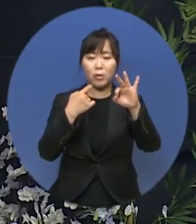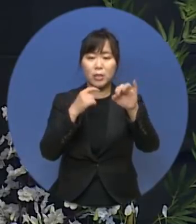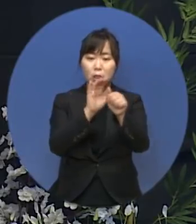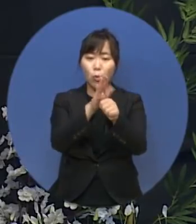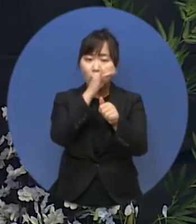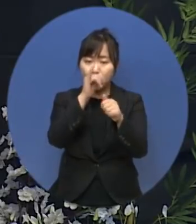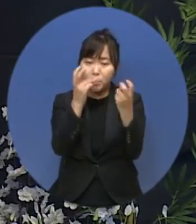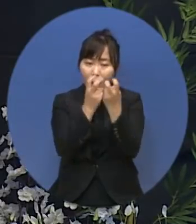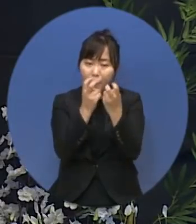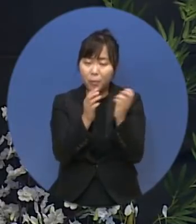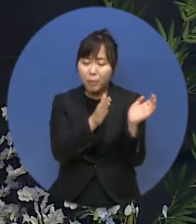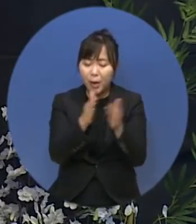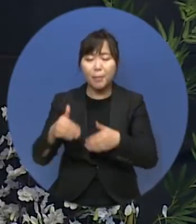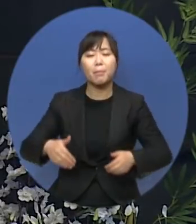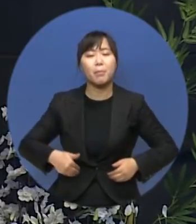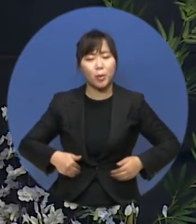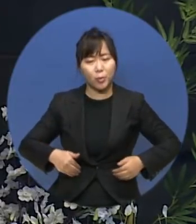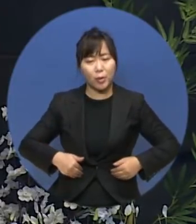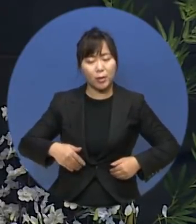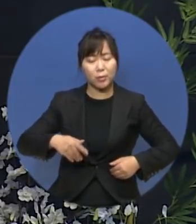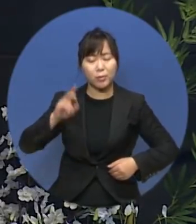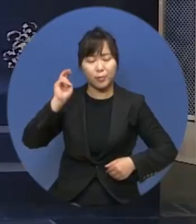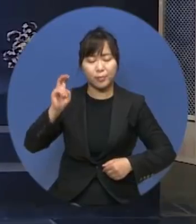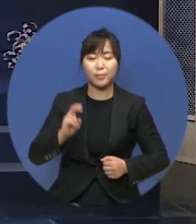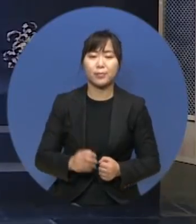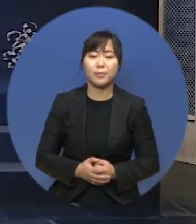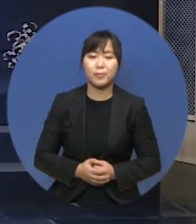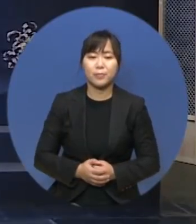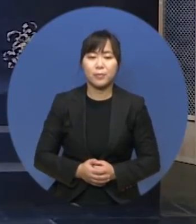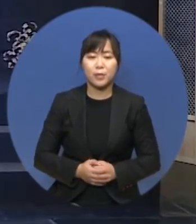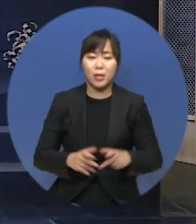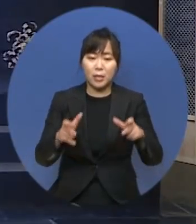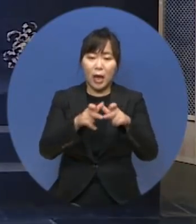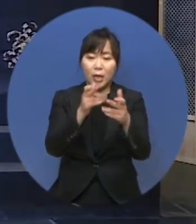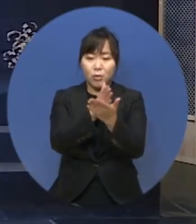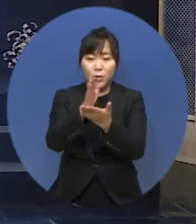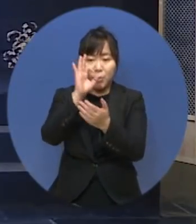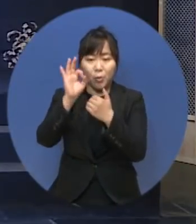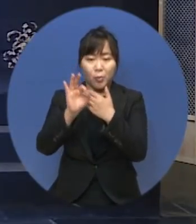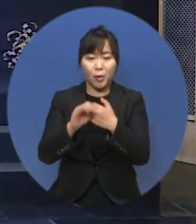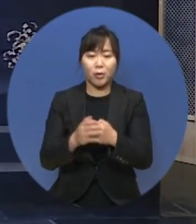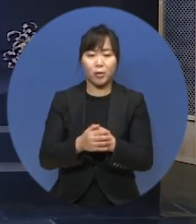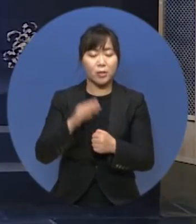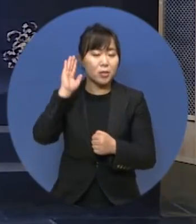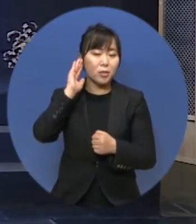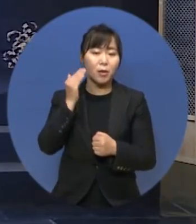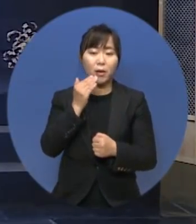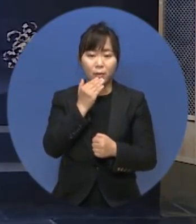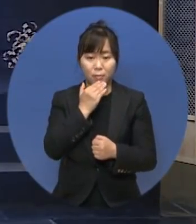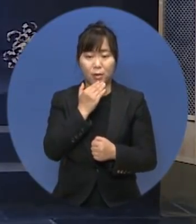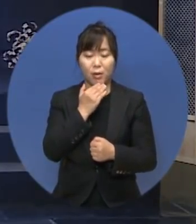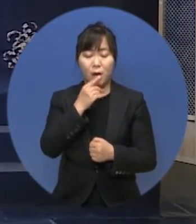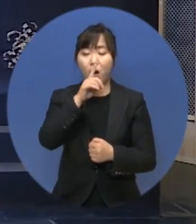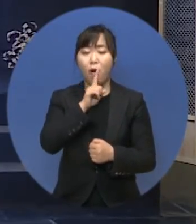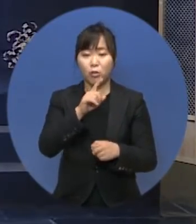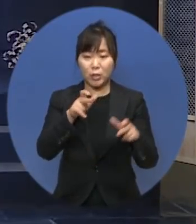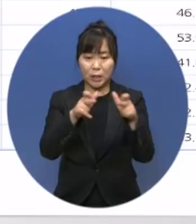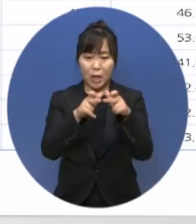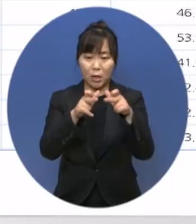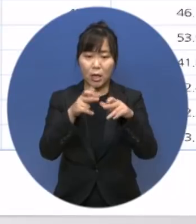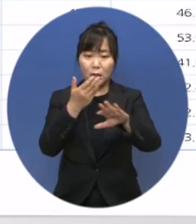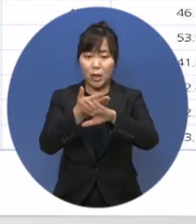지원할 수 있는 방안이 마련될 필요가 있다고 판단됩니다. 장애 유형별로 보면 청각 및 언어장애들이